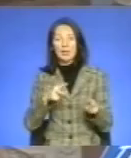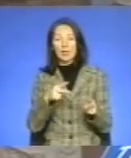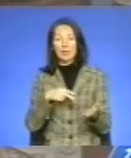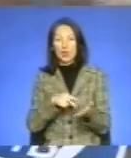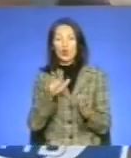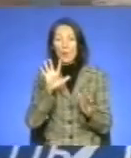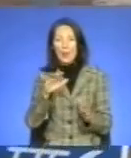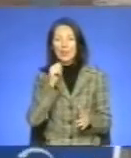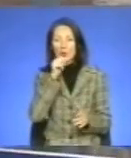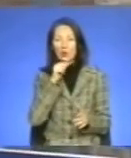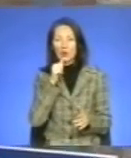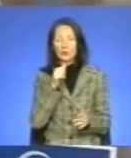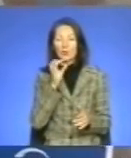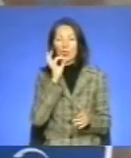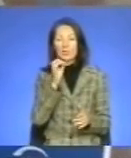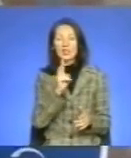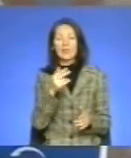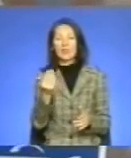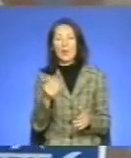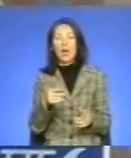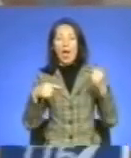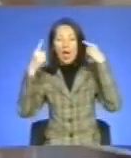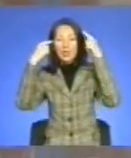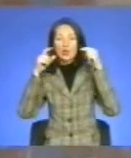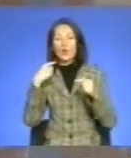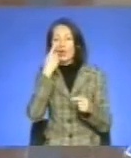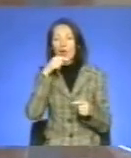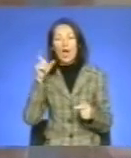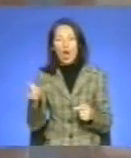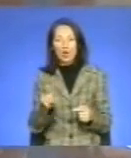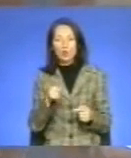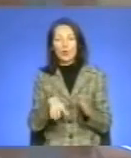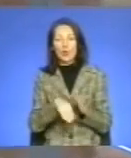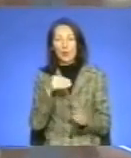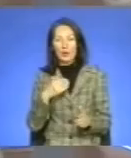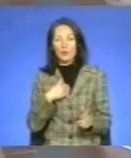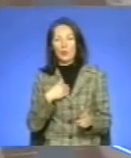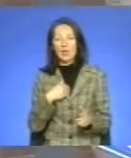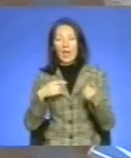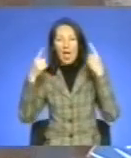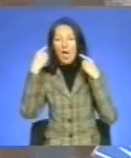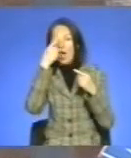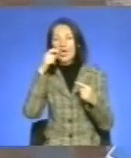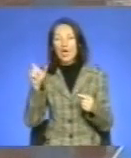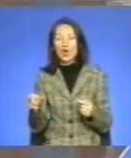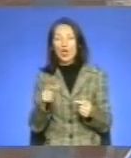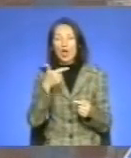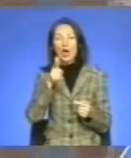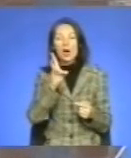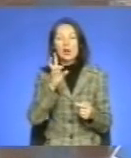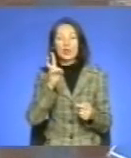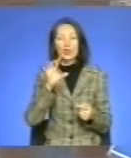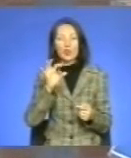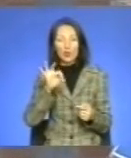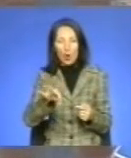5 років. Патрику, скажи, який в тебе казковий герой і чому ти обрав його? В мене казковий герой гном, тому